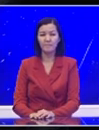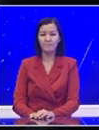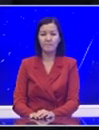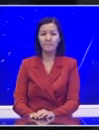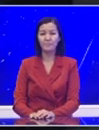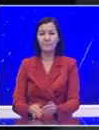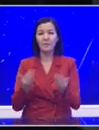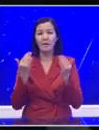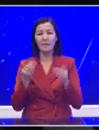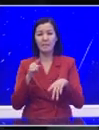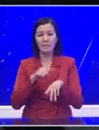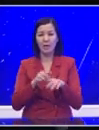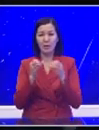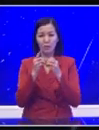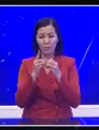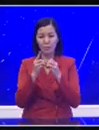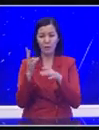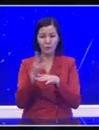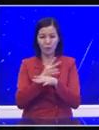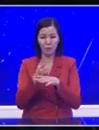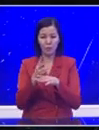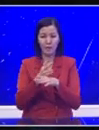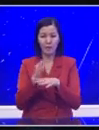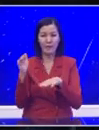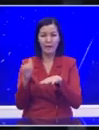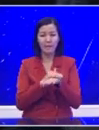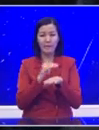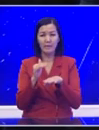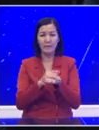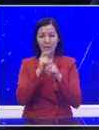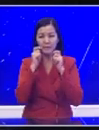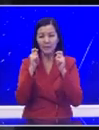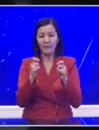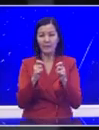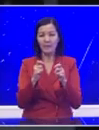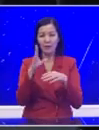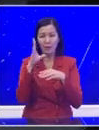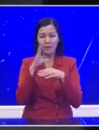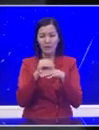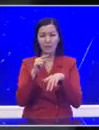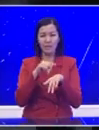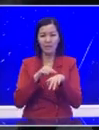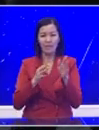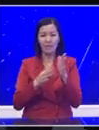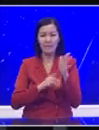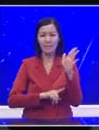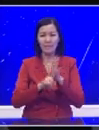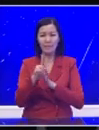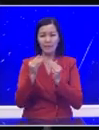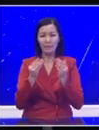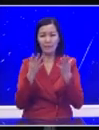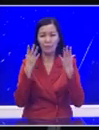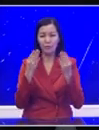Міне қазір сағат тілі 11-ді көрсетіп тұр. Осылайша егіске арқау болғандар кешкі сағат 8-ден бастап осы уақытқа дейін